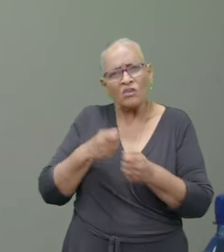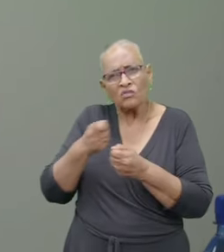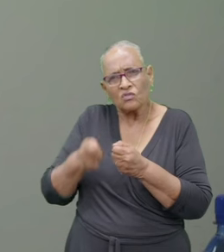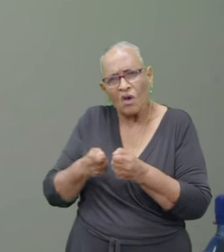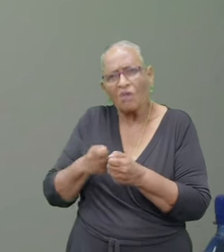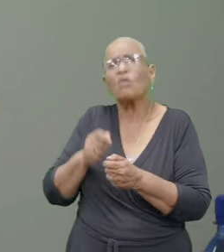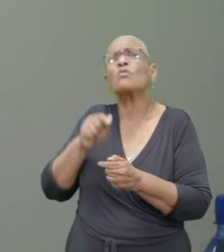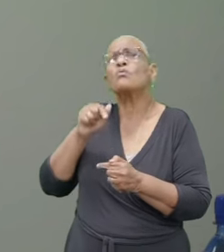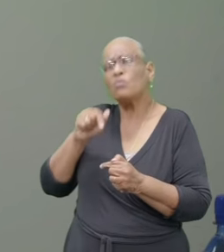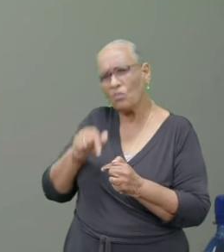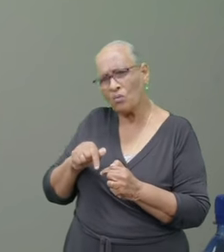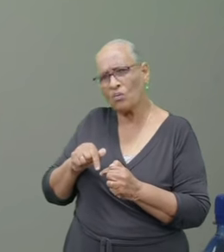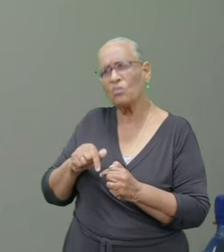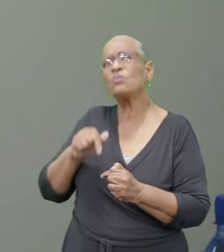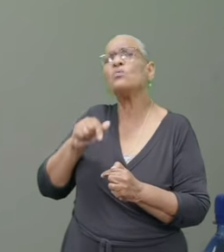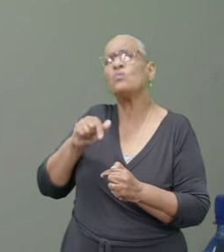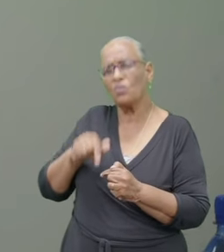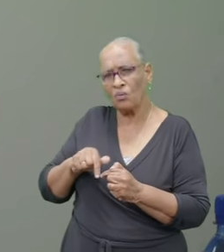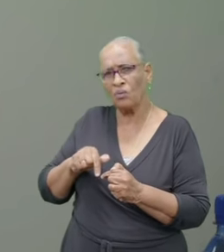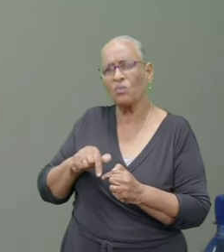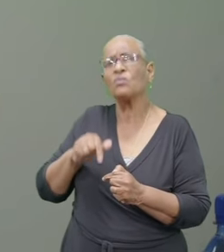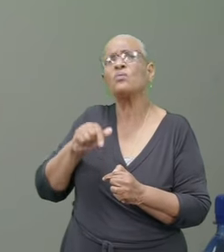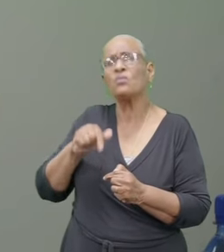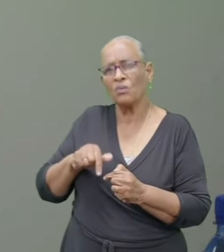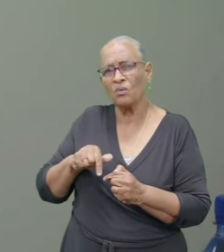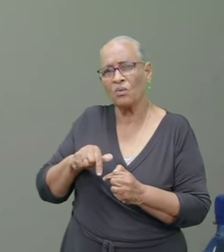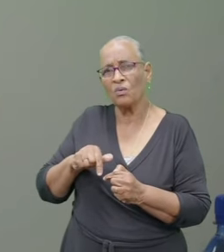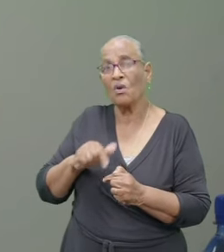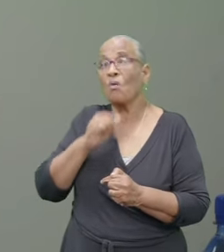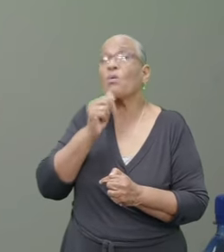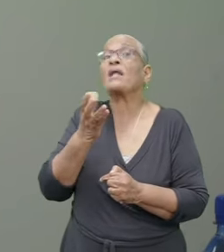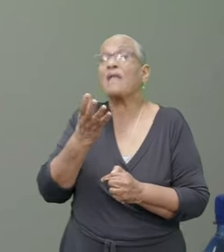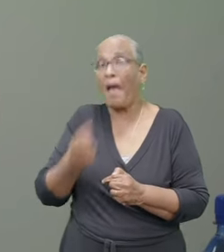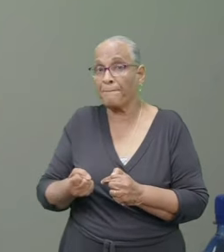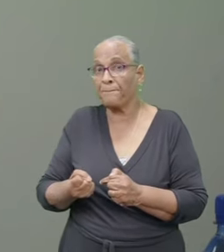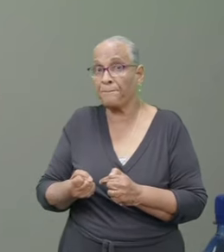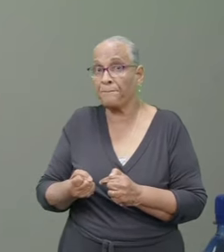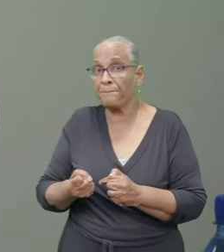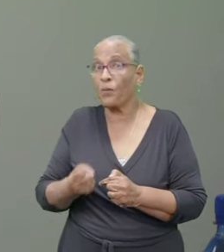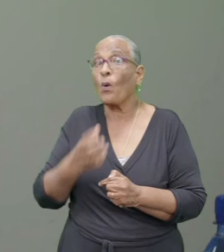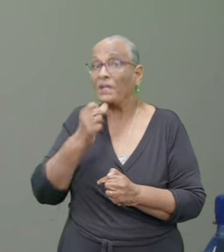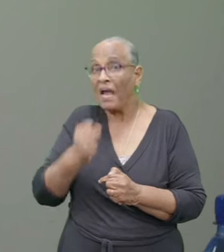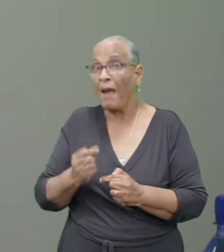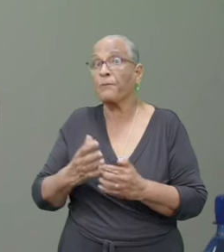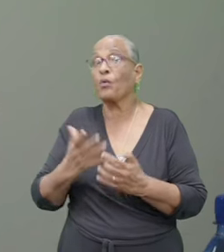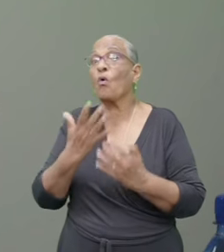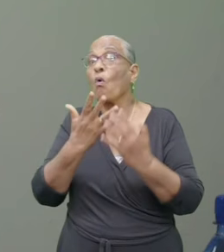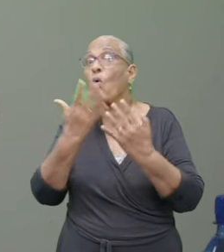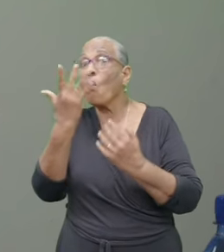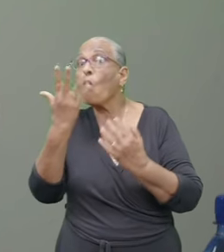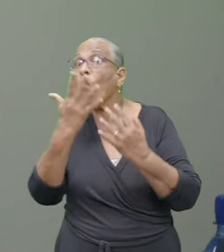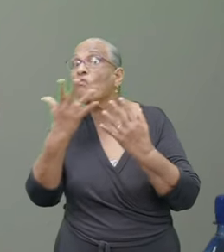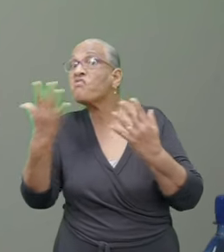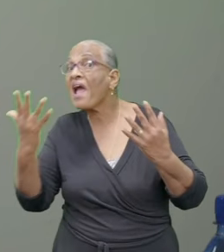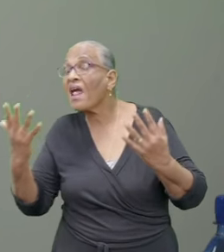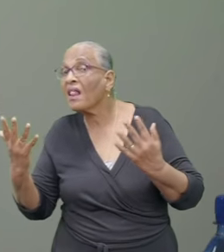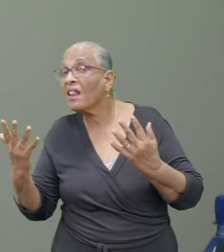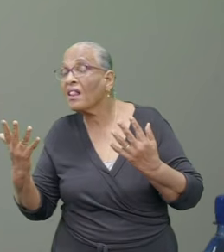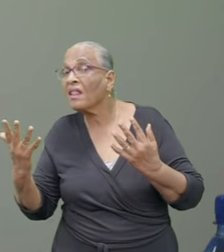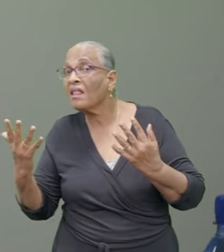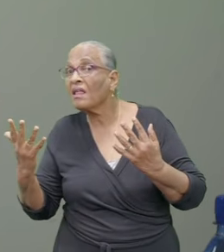ieder geval wat wij nu ter beschikking hebben aan capaciteit, de 4 NICU-plekken,